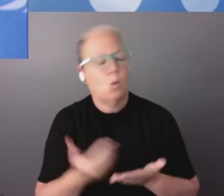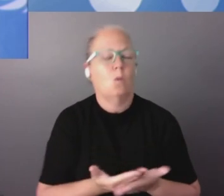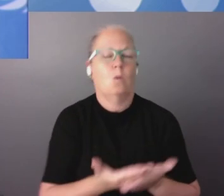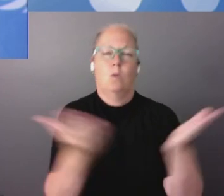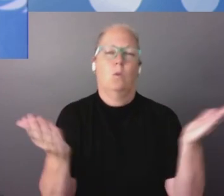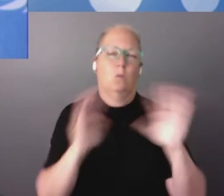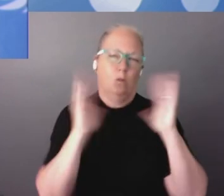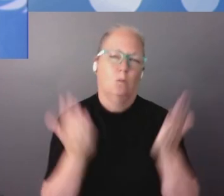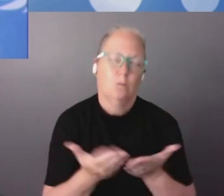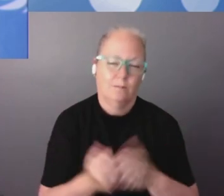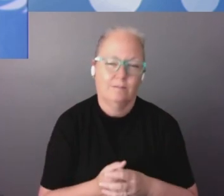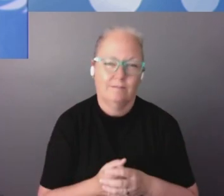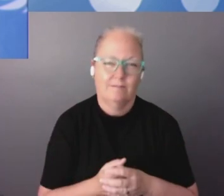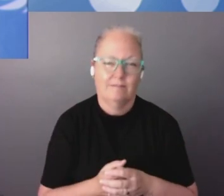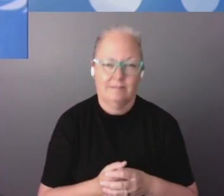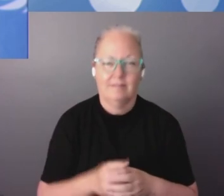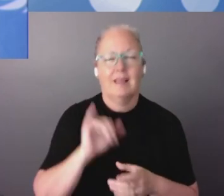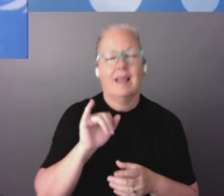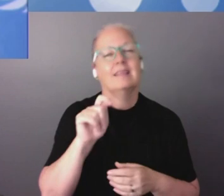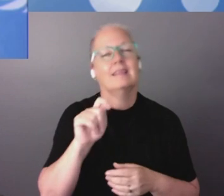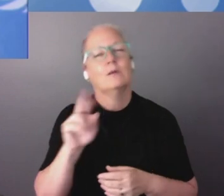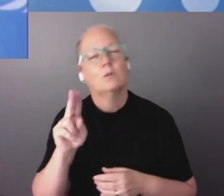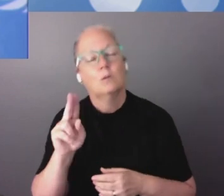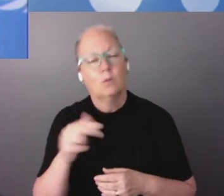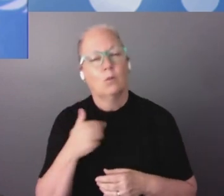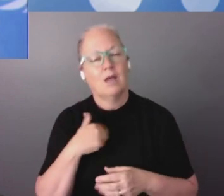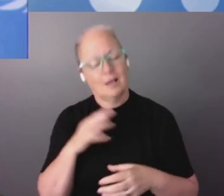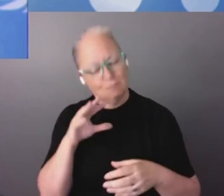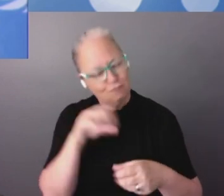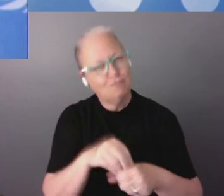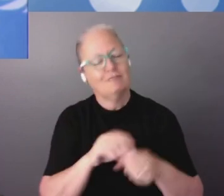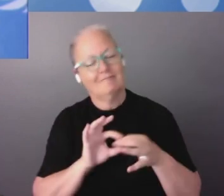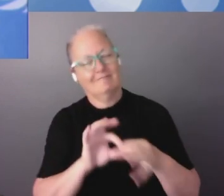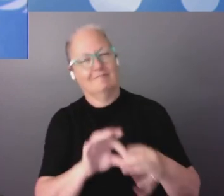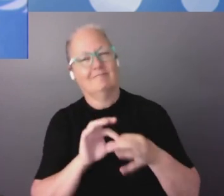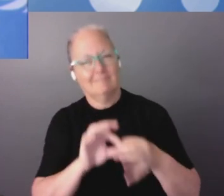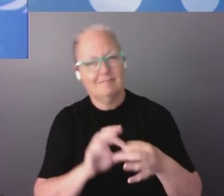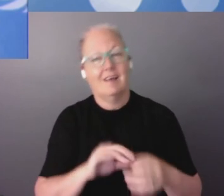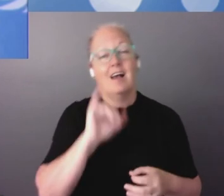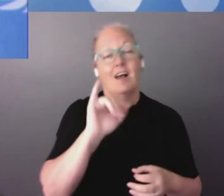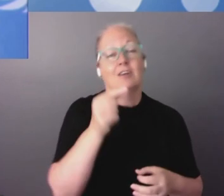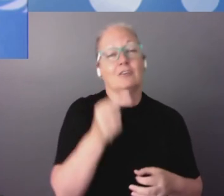之间的连接。但是同时我想说，